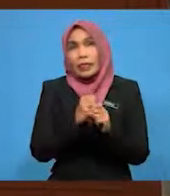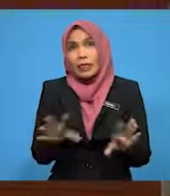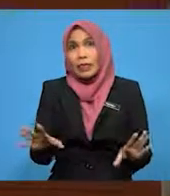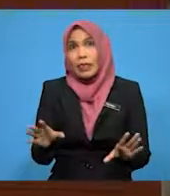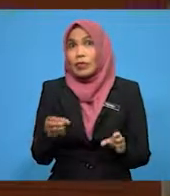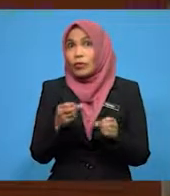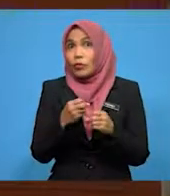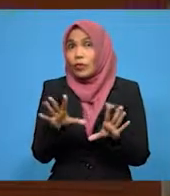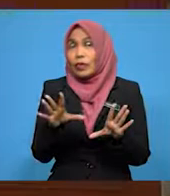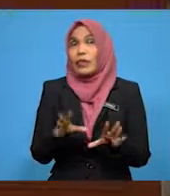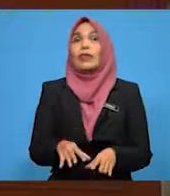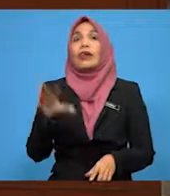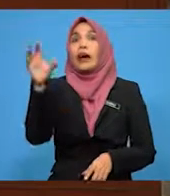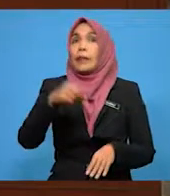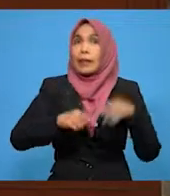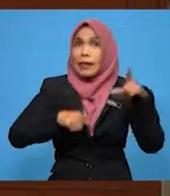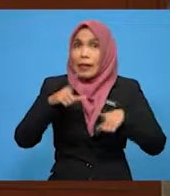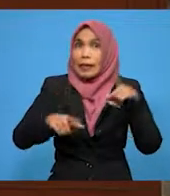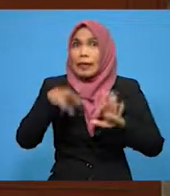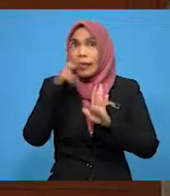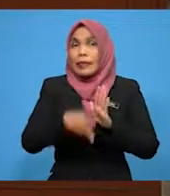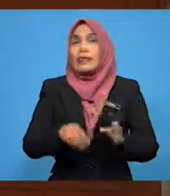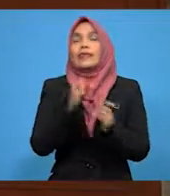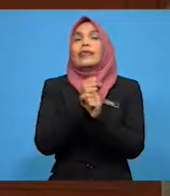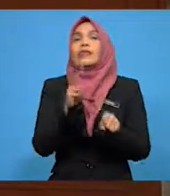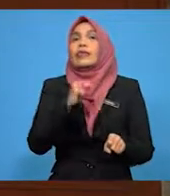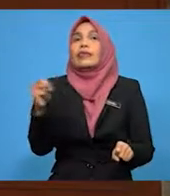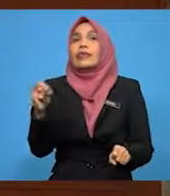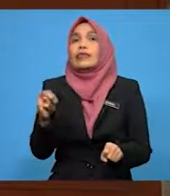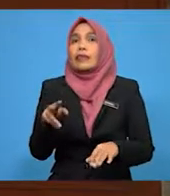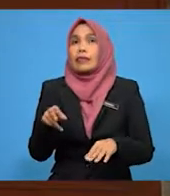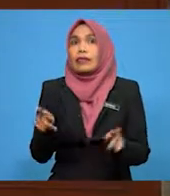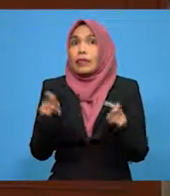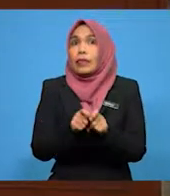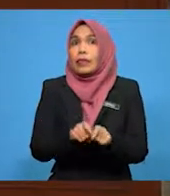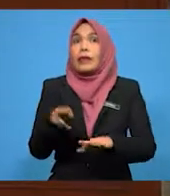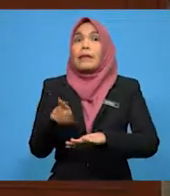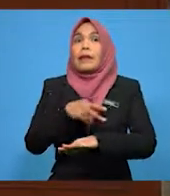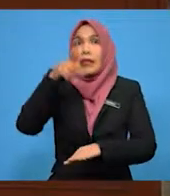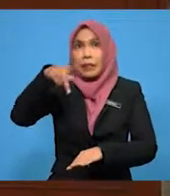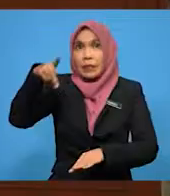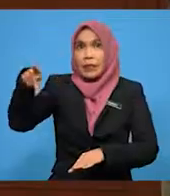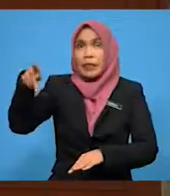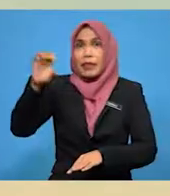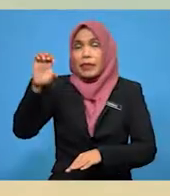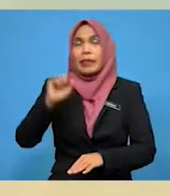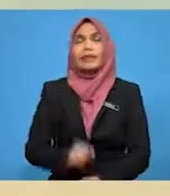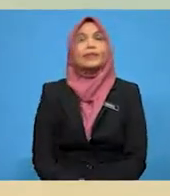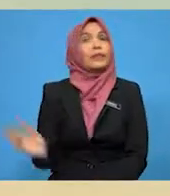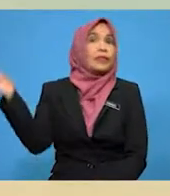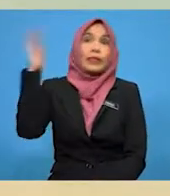Setelah selesai mengambil langkah-langkah keselamatan seperti memakai PPE yang lengkap, ayuh kita mulakan.